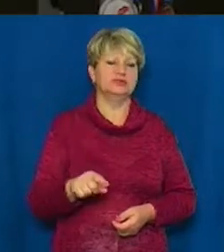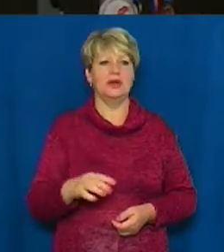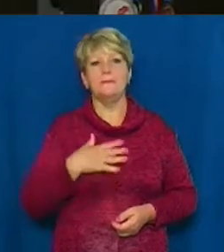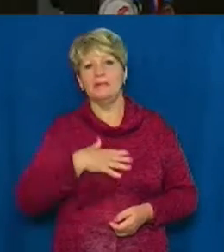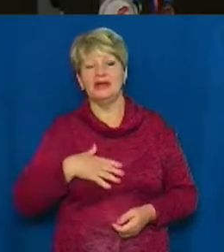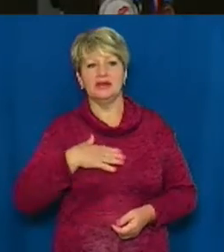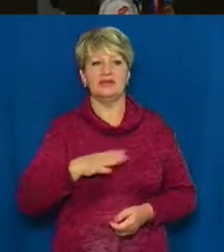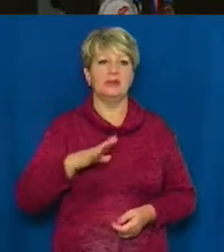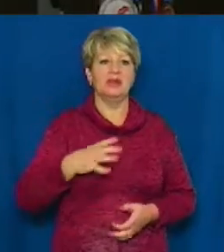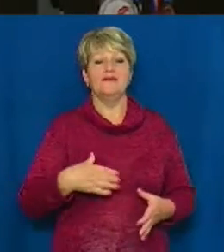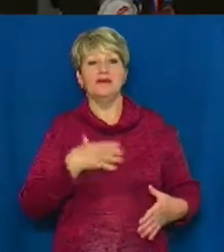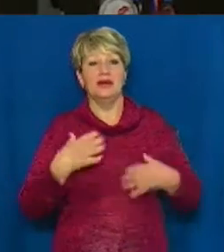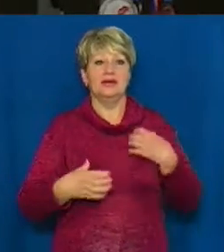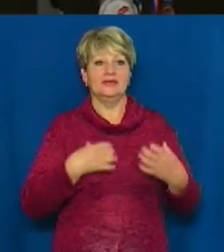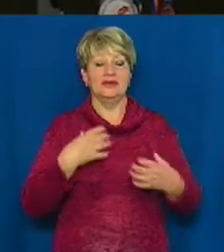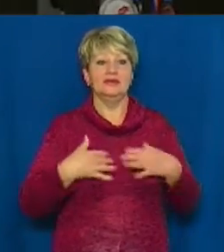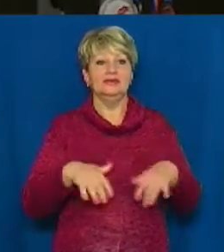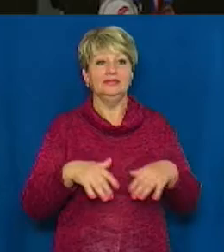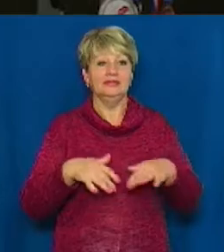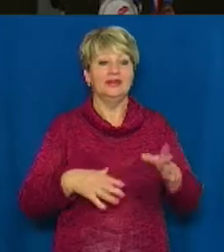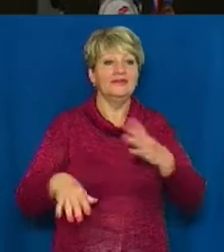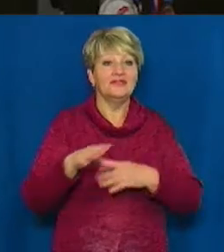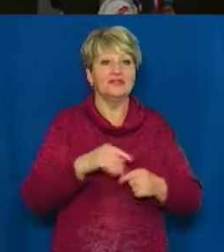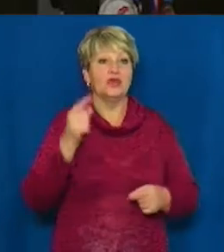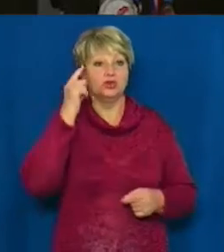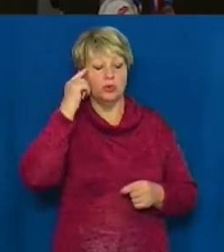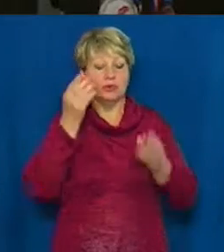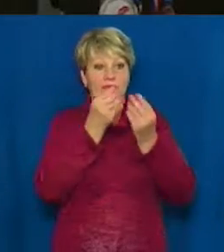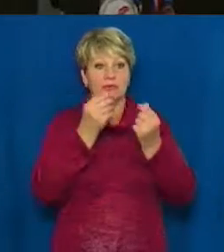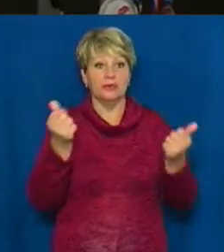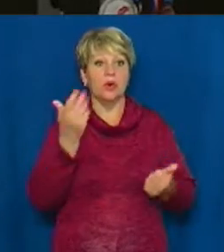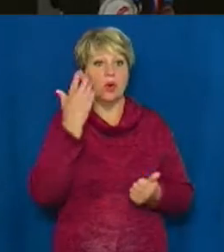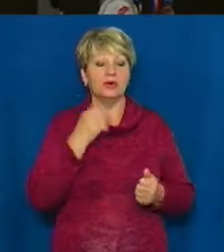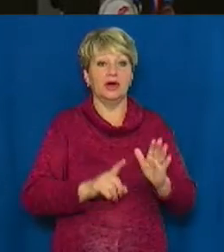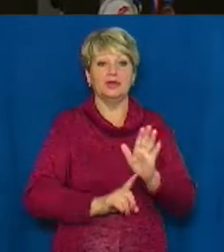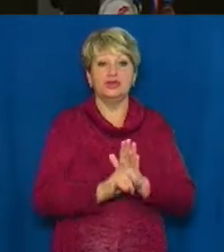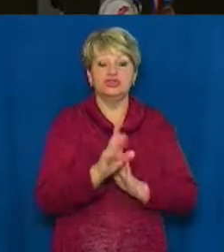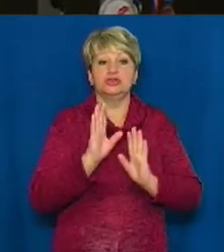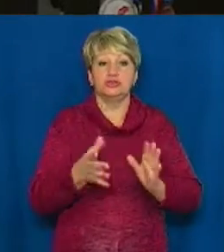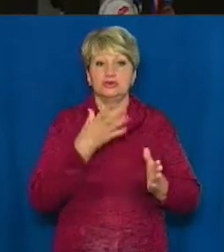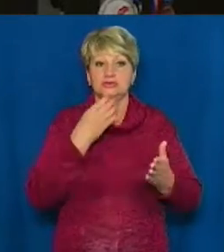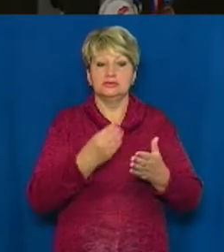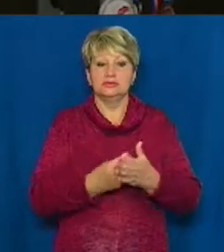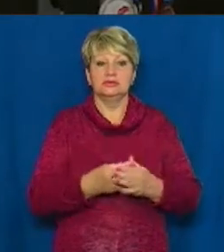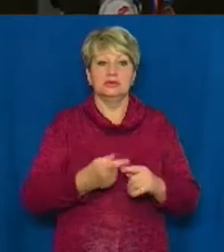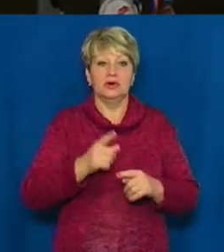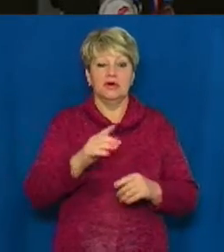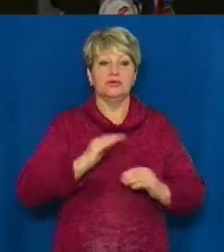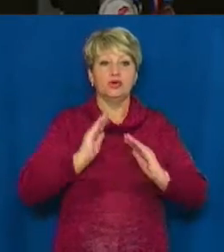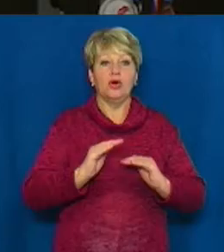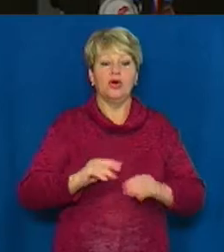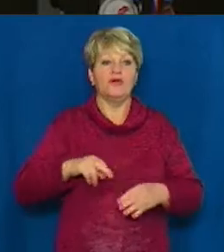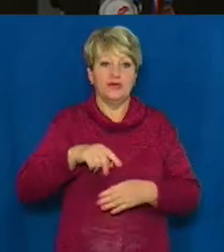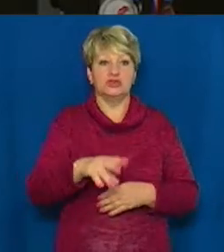Я також переживав. Було хвилювання та мандраж. Всі хвилювання та думки зникають, коли ти робиш перший крок на татамі. Ти тільки вийшов на килим, поклонився і